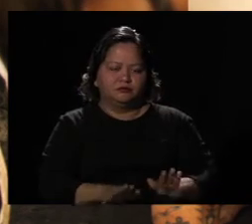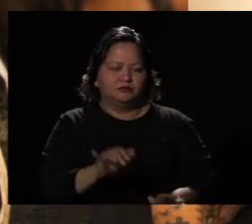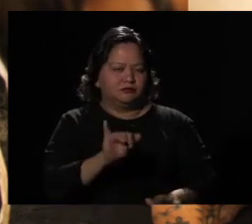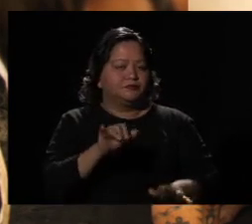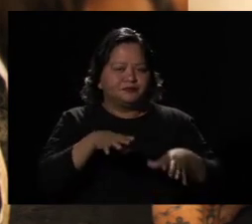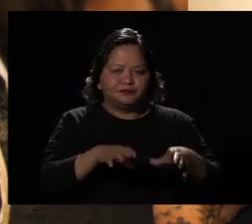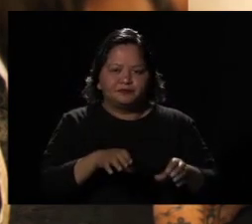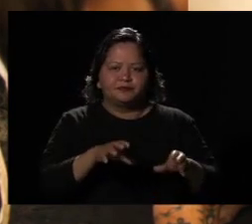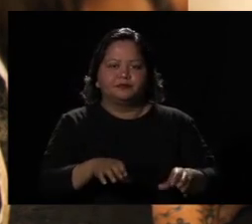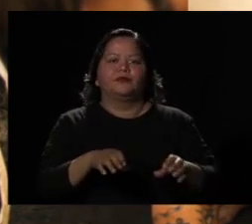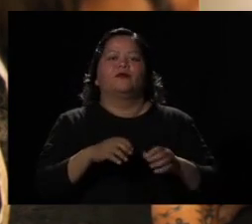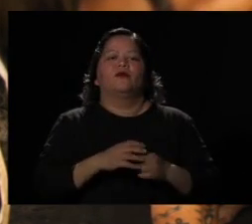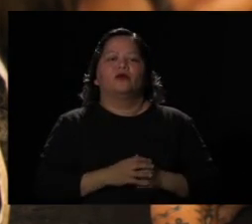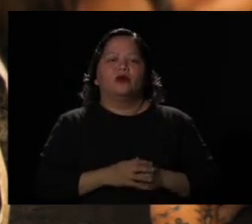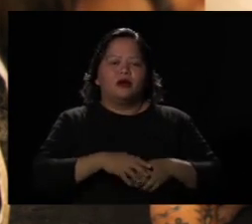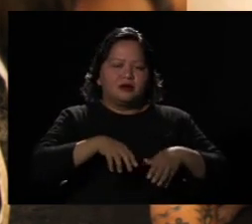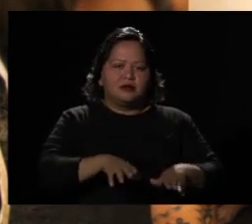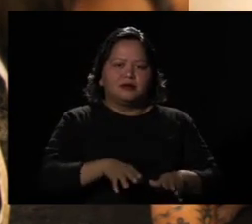zeme